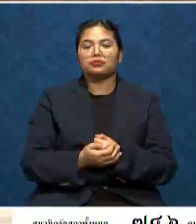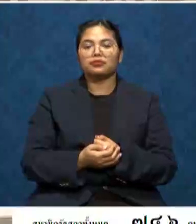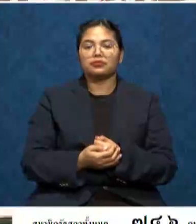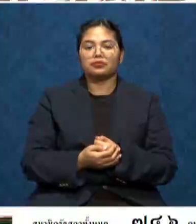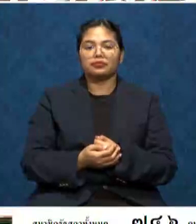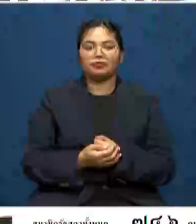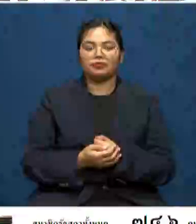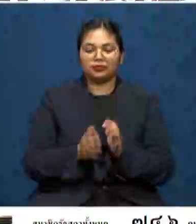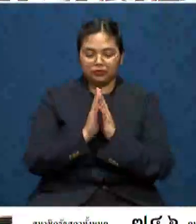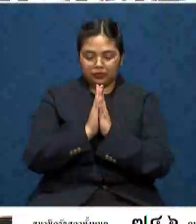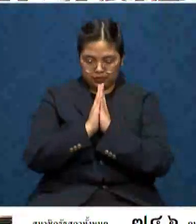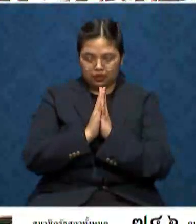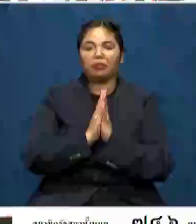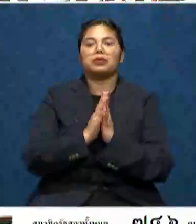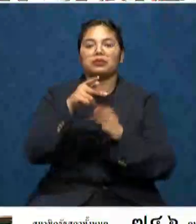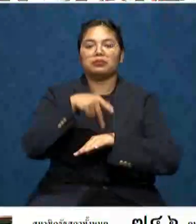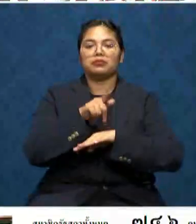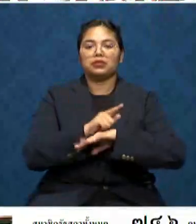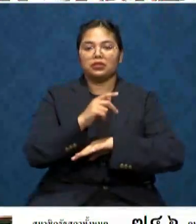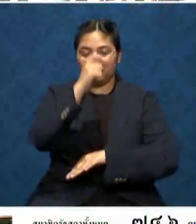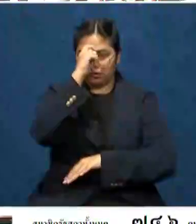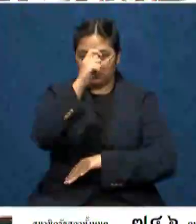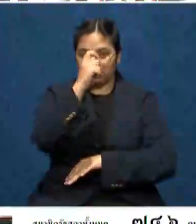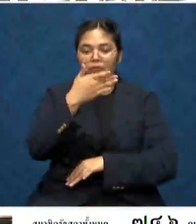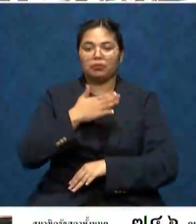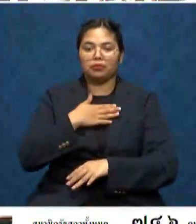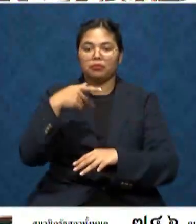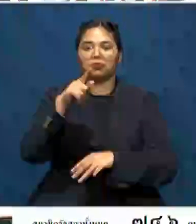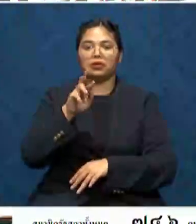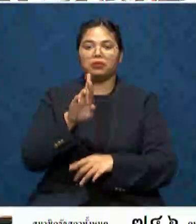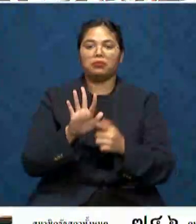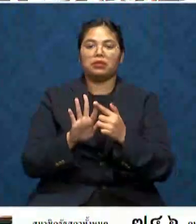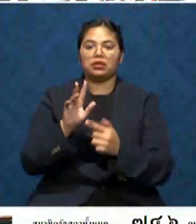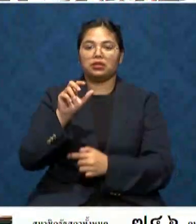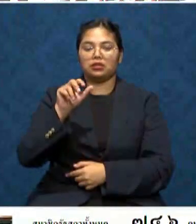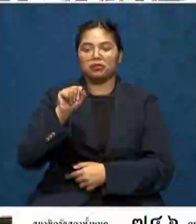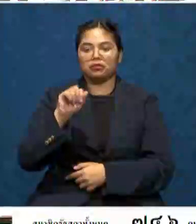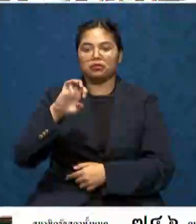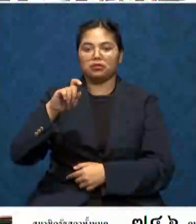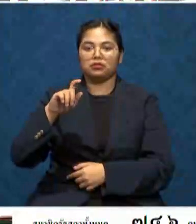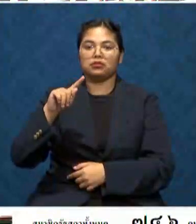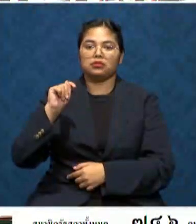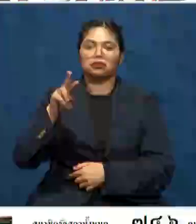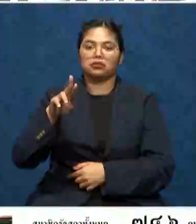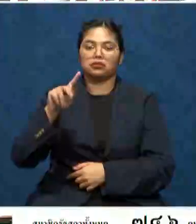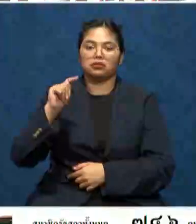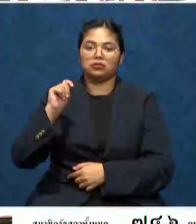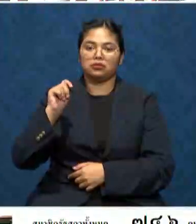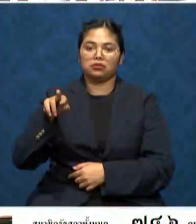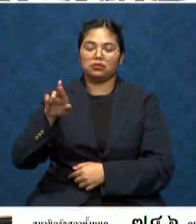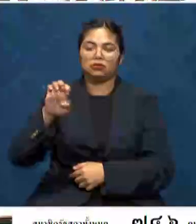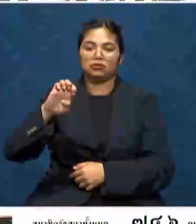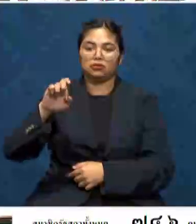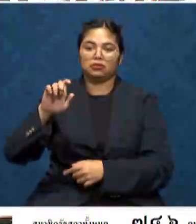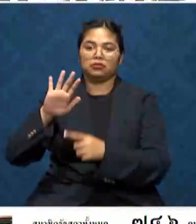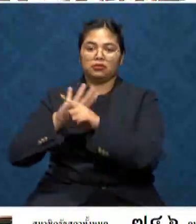กับเรีทัพธานที่ขลบกบผมประสบประธุมลัษสมาชิปุธษภาในฐานะสมาชิกรัฐษภาขอ